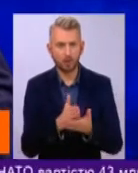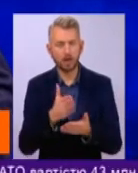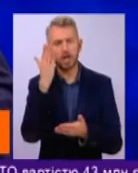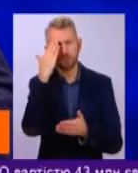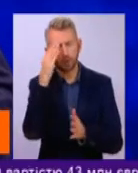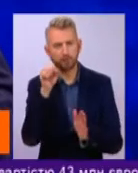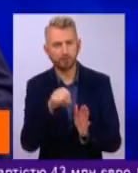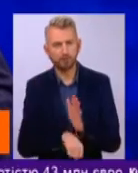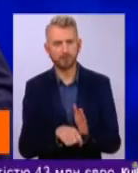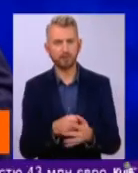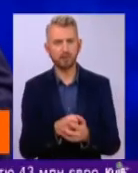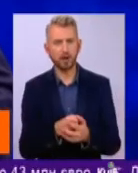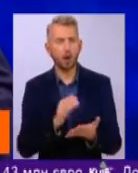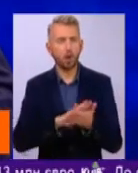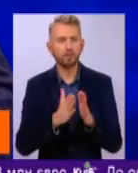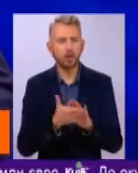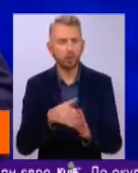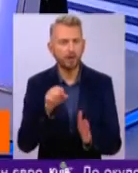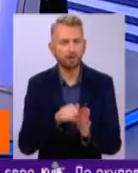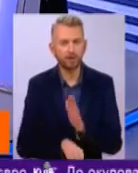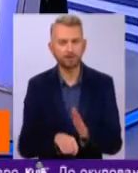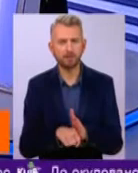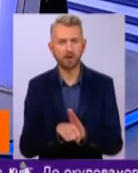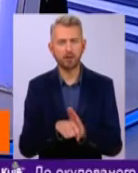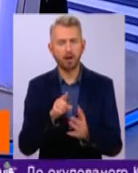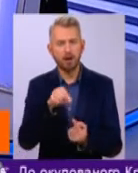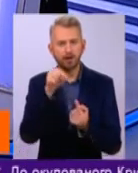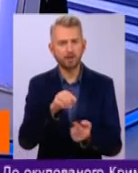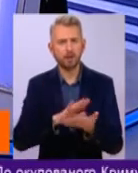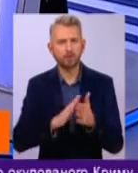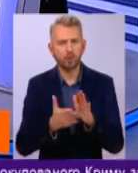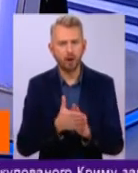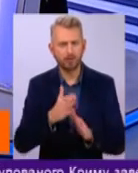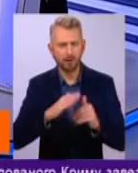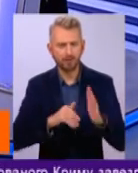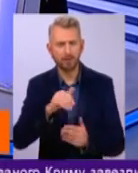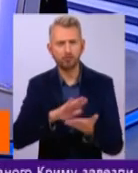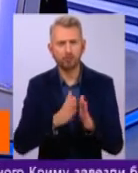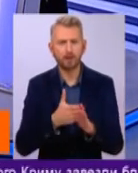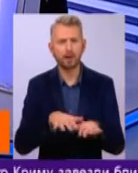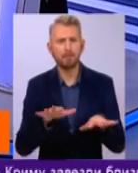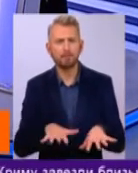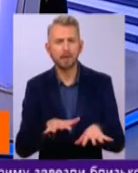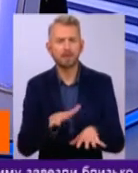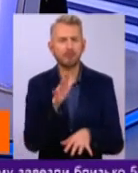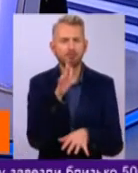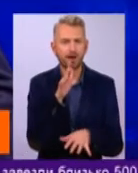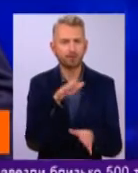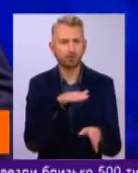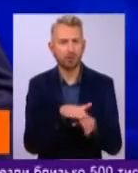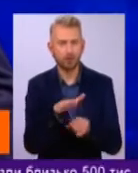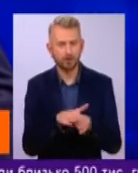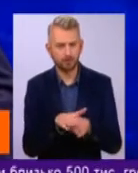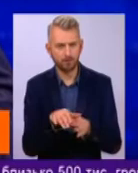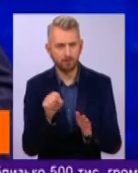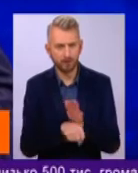вбивства, обстановка вбивства, характерна ситуація, це місце, час скоєння цього